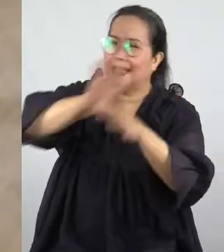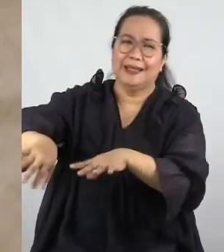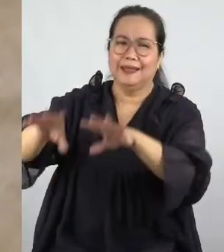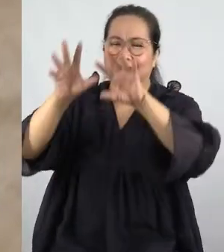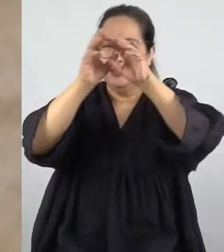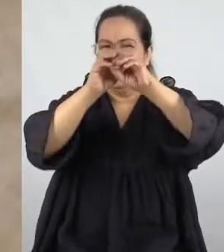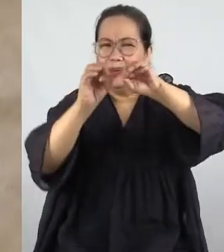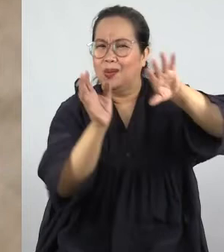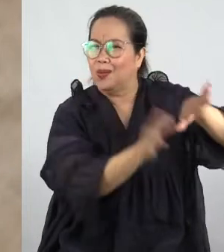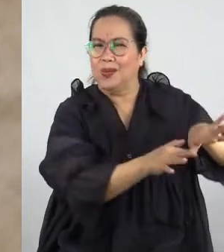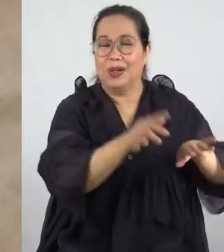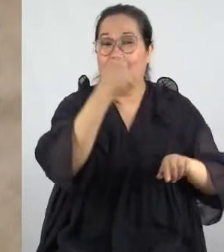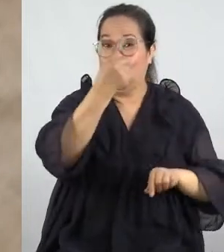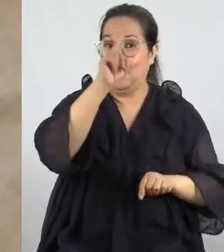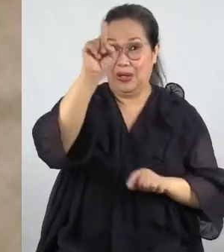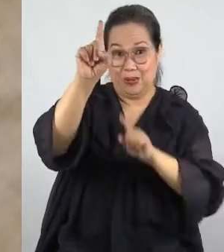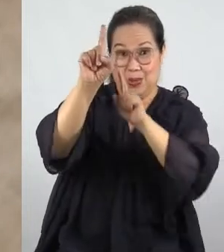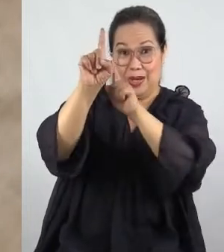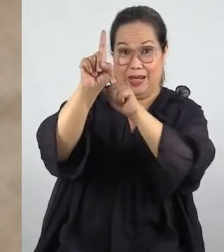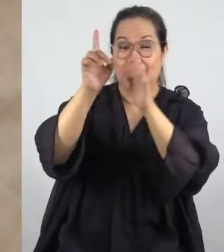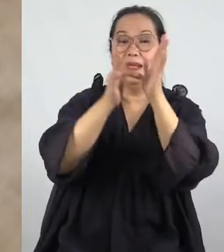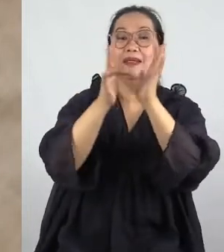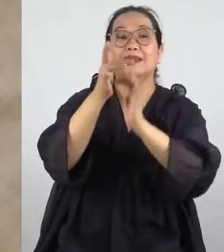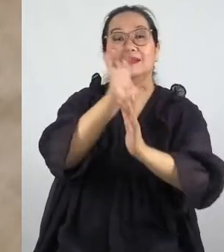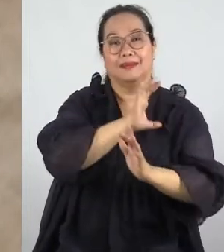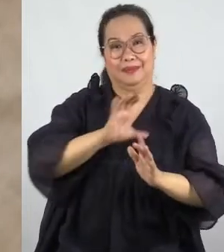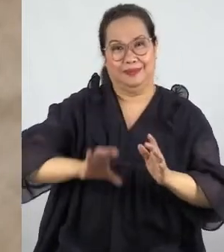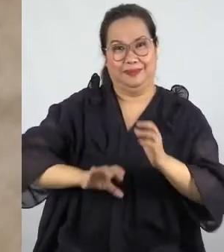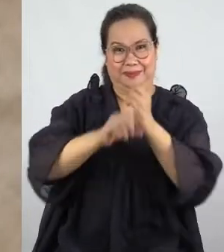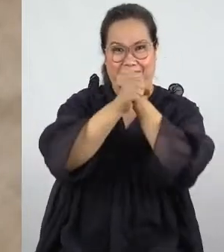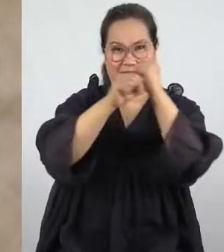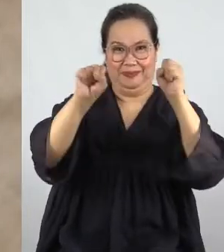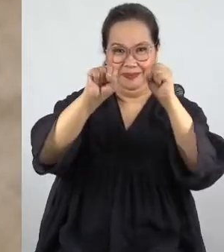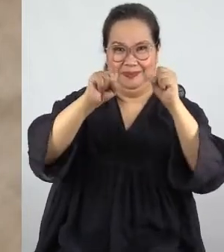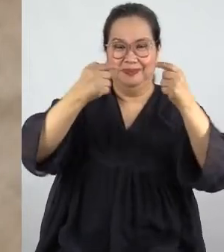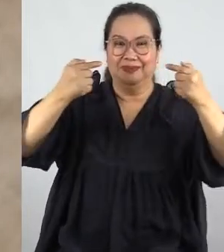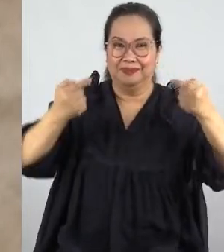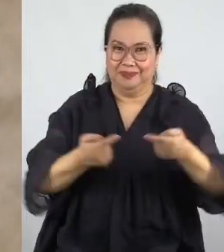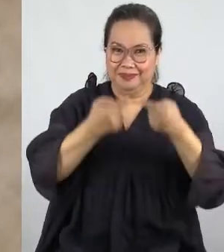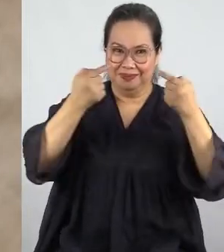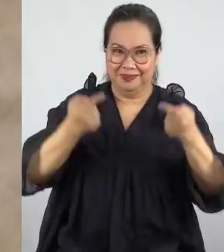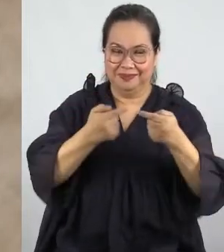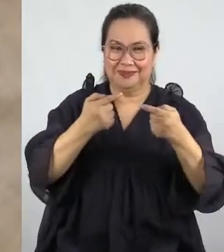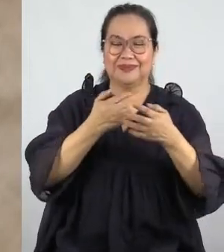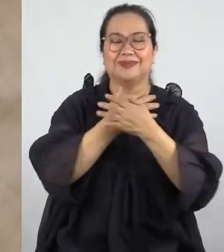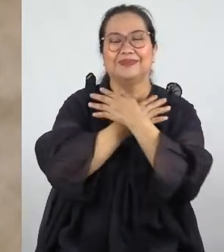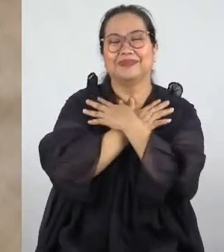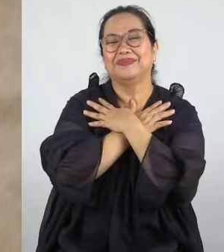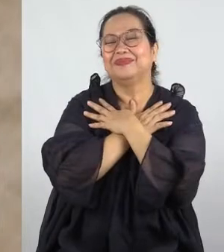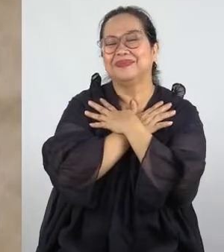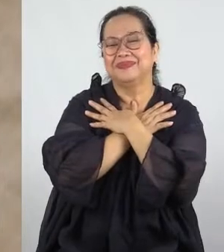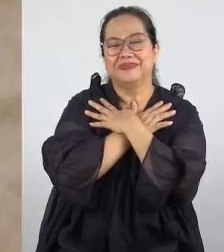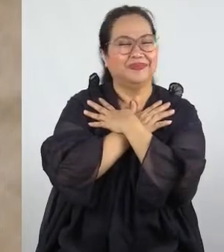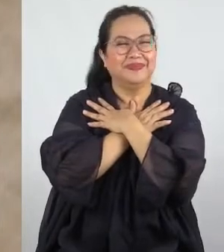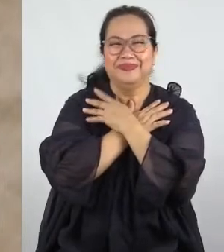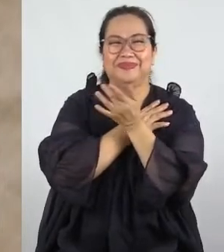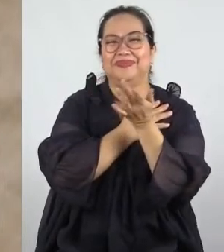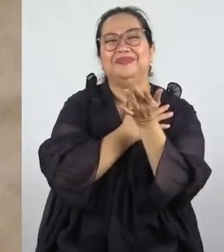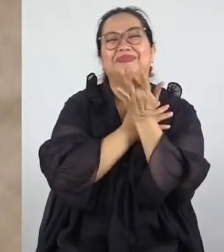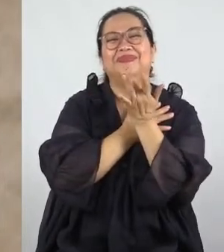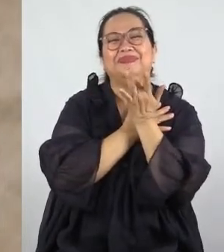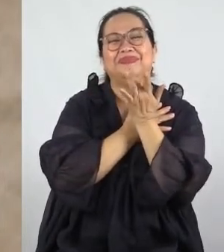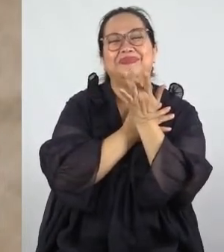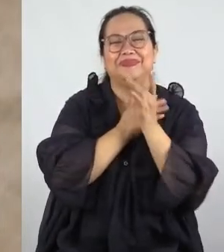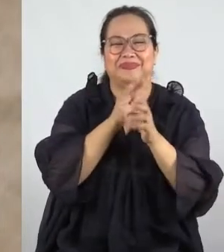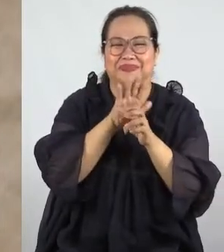Si Kristo lang po ang nagliligtas. O di kaya mga kasalanan na ating sinisinta, iniirog,